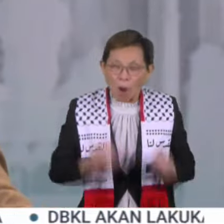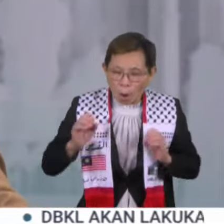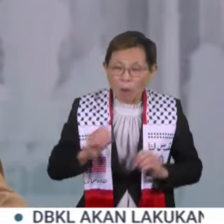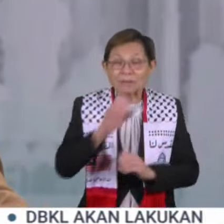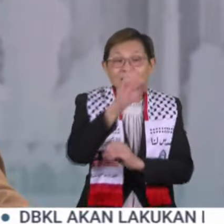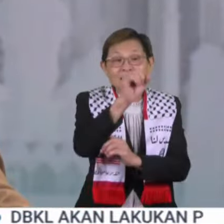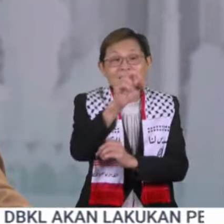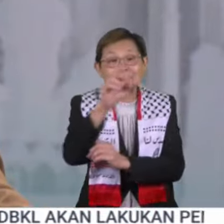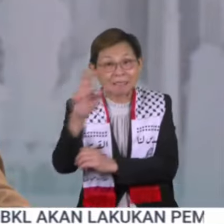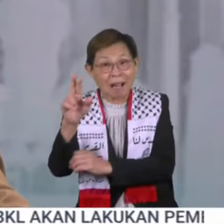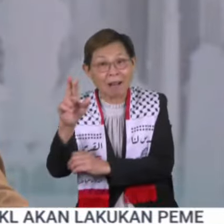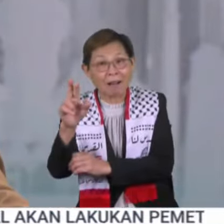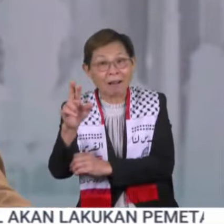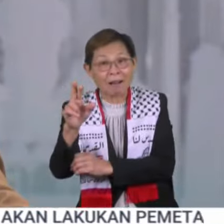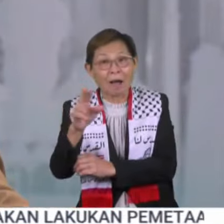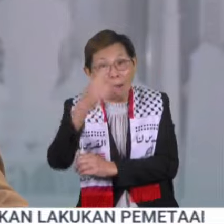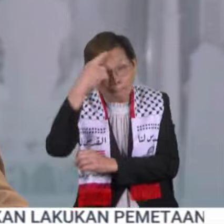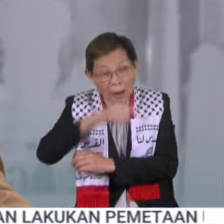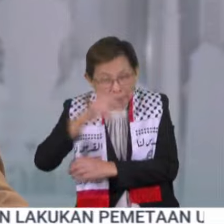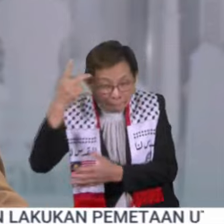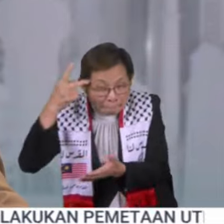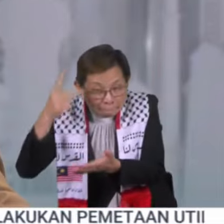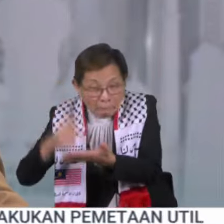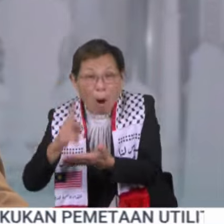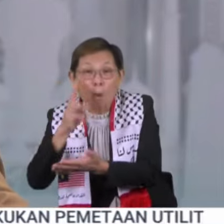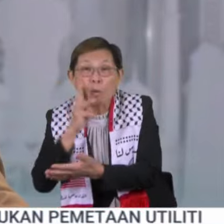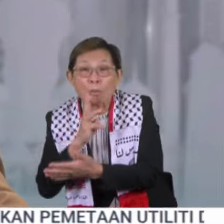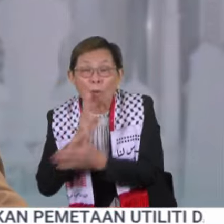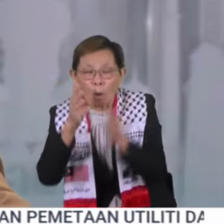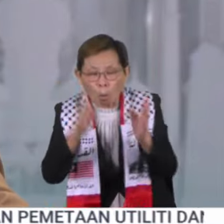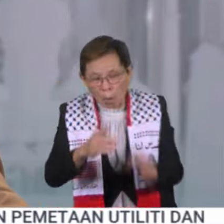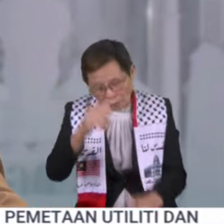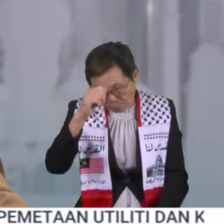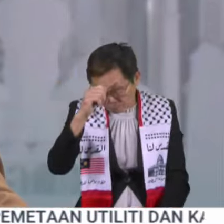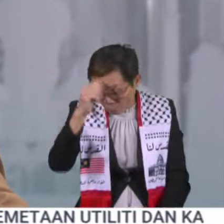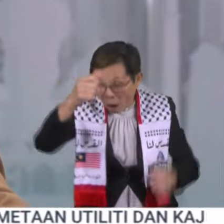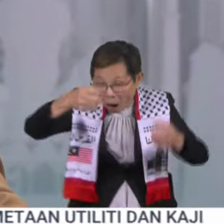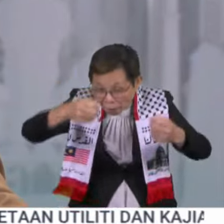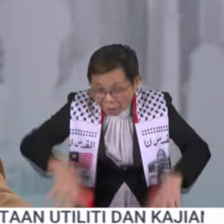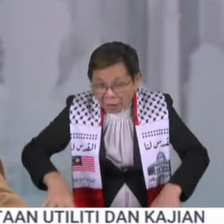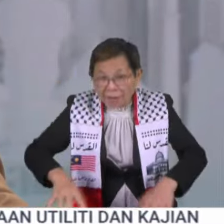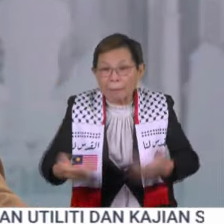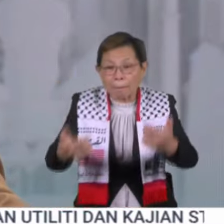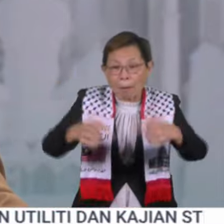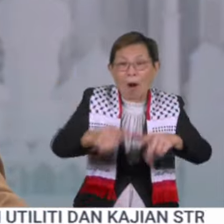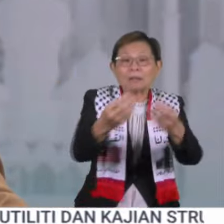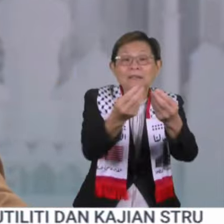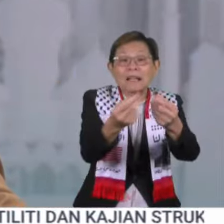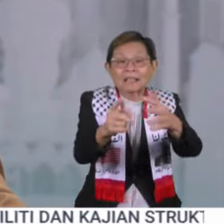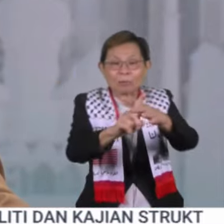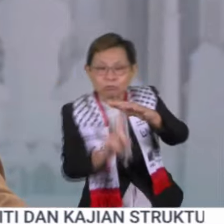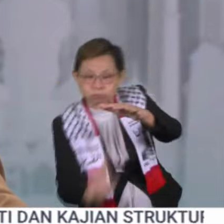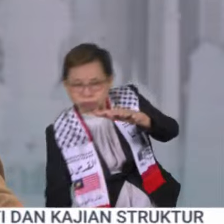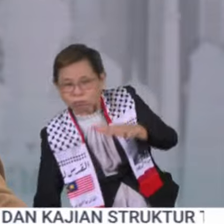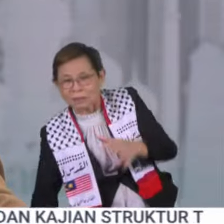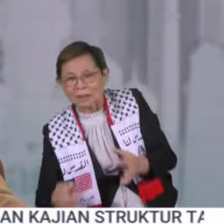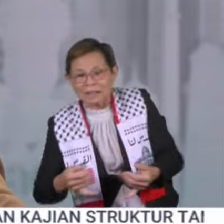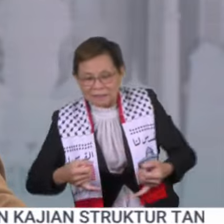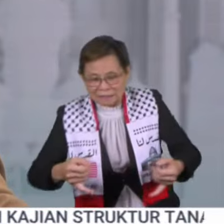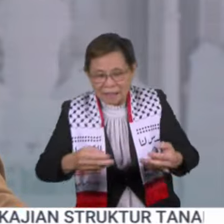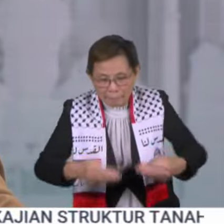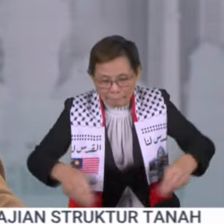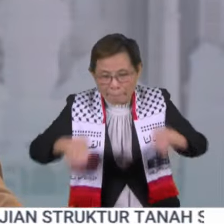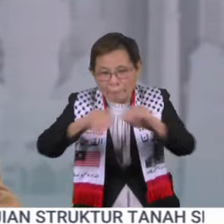Operasi mencari dan menyelamat SAR bagi mengesan wanita warga India yang hilang dalam insiden tanah jelos di Jalan Masjid